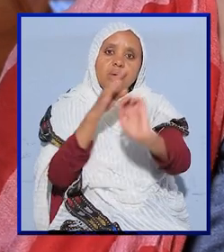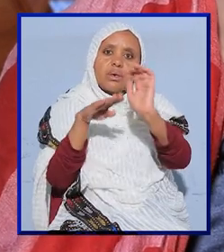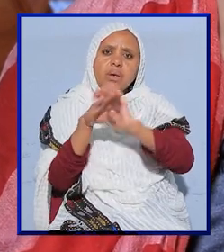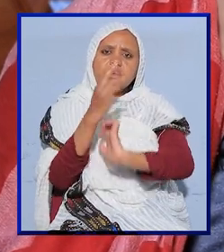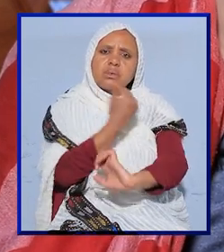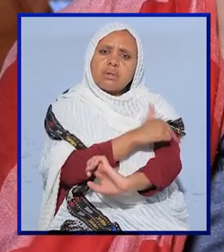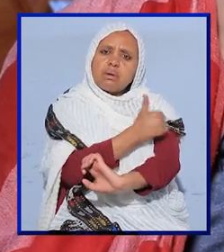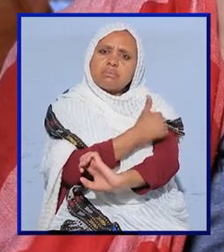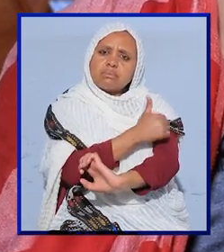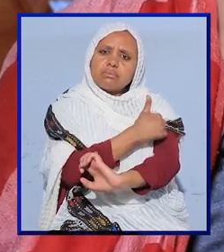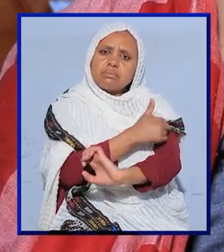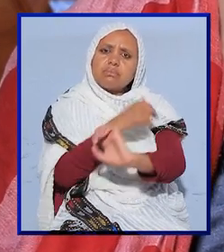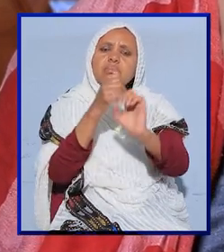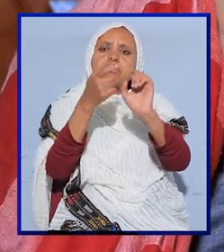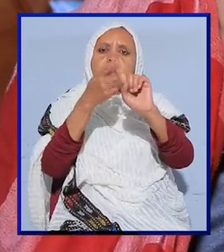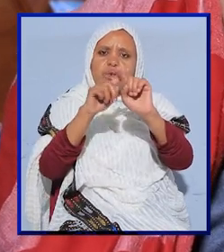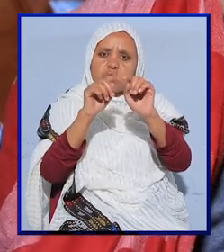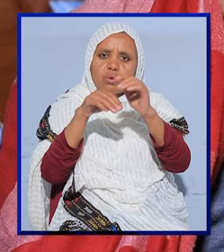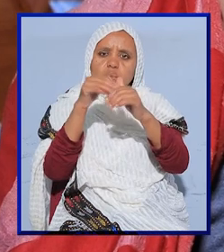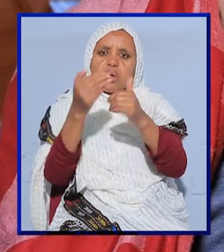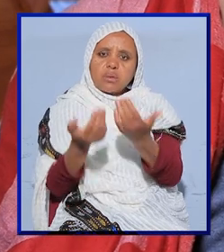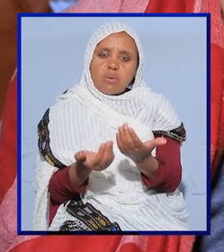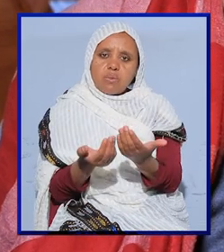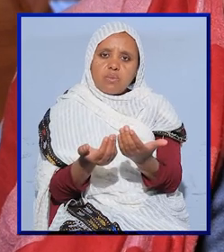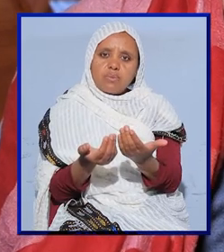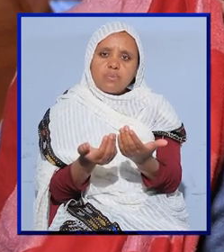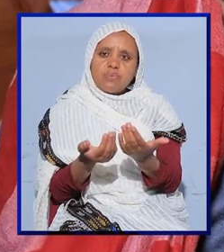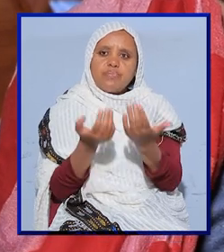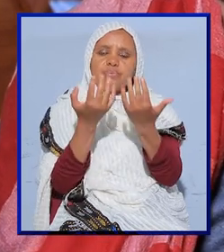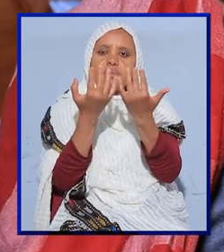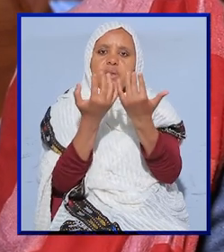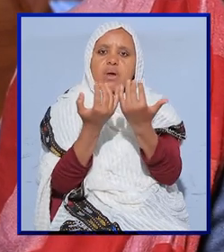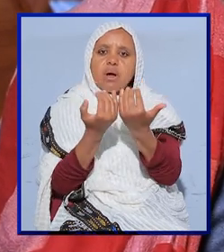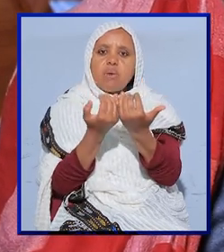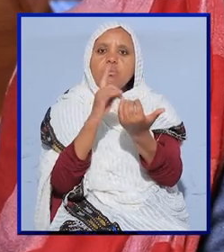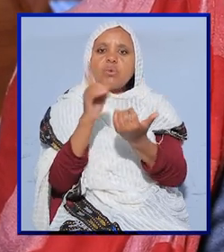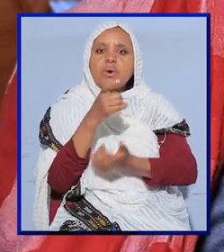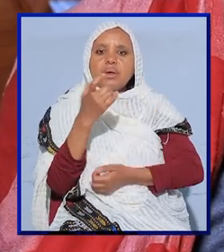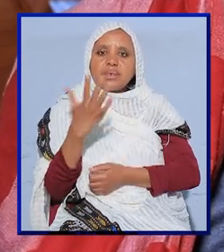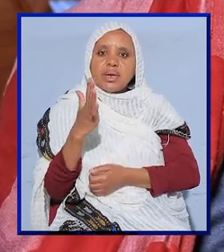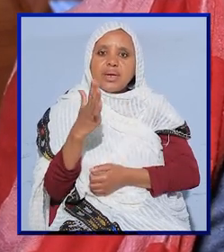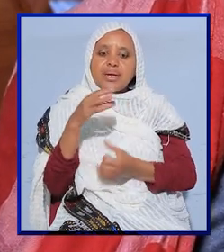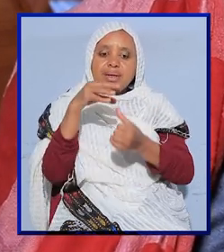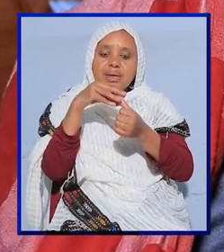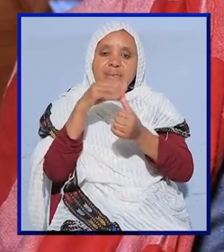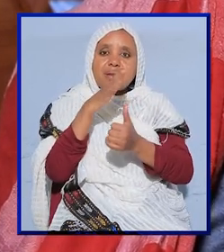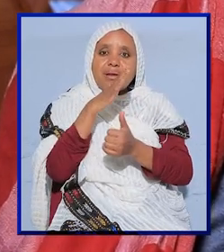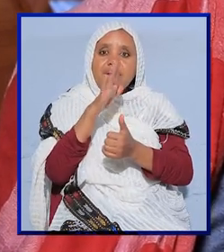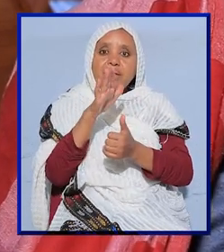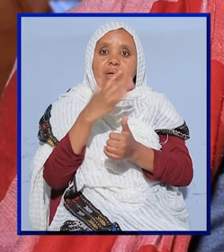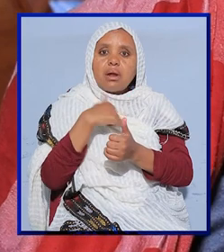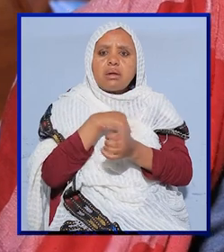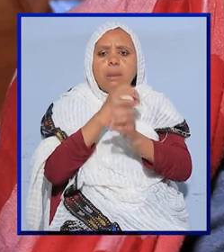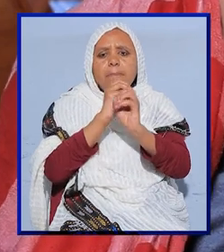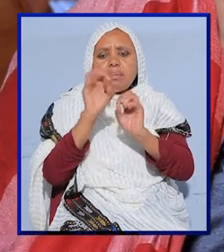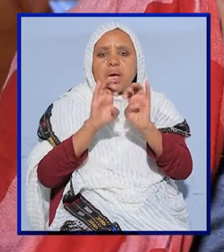ሆስፒታል ገብቼ ስታከም ምን ስል ተበልሽ ወጣው የሆነም ስመለስ አሁን ምን ሆነ መሰለክ የክርስትና እናቴ